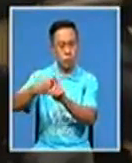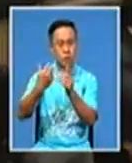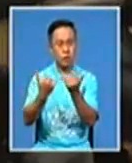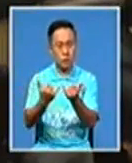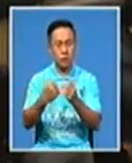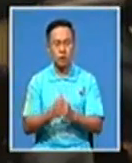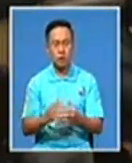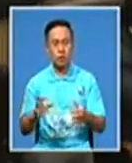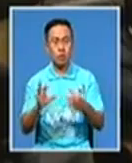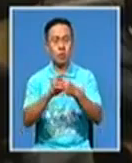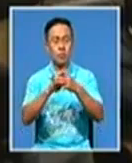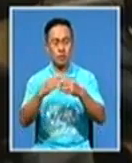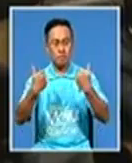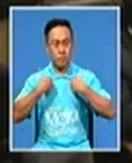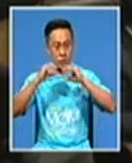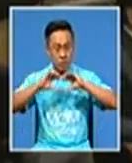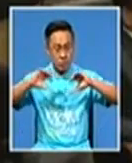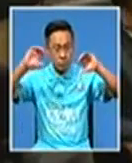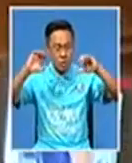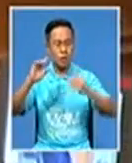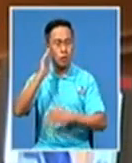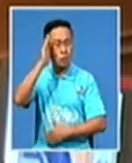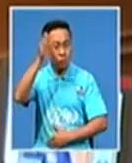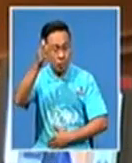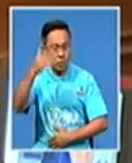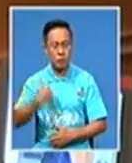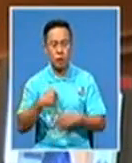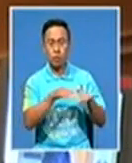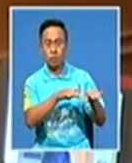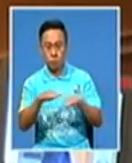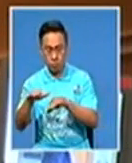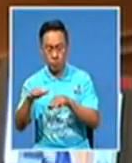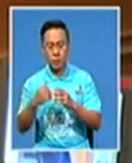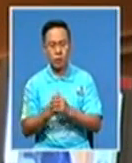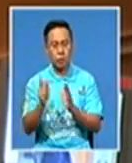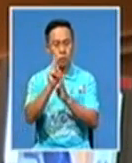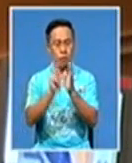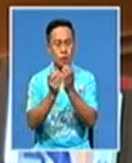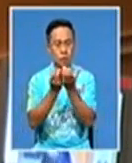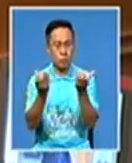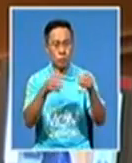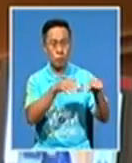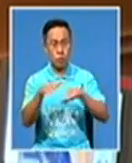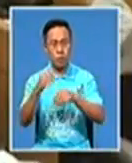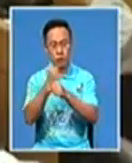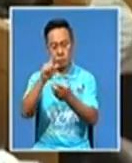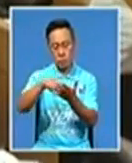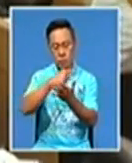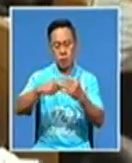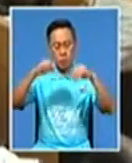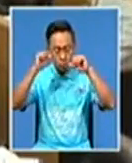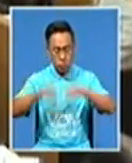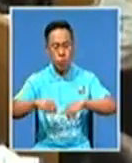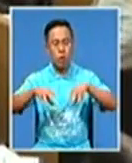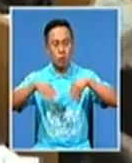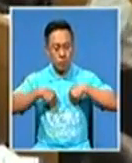ครับซึ่งเป็นเรื่องของการมีรัฐบาลในโอกาสต่อไปนะครับเมื่อมีความพร้อมของรัฐธรรมนูญของการทำประชามติของการเลือกตั้งน